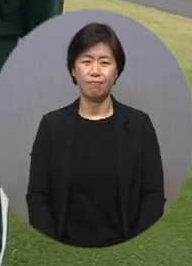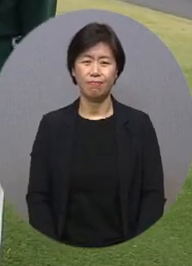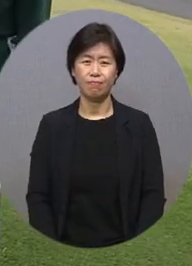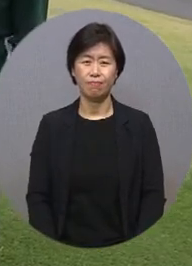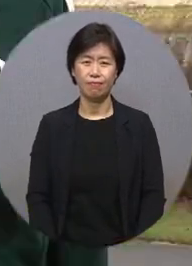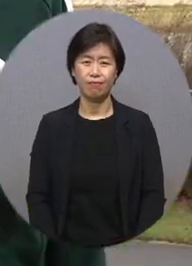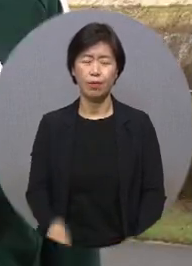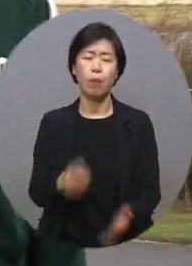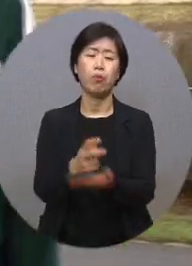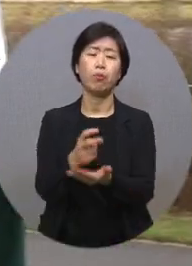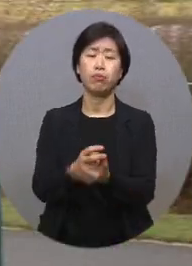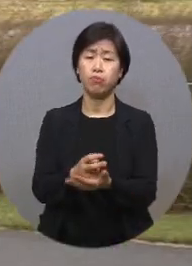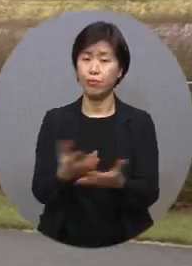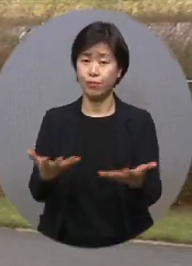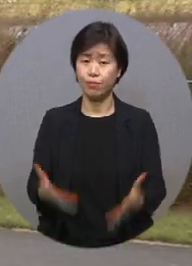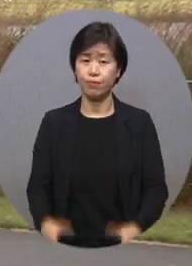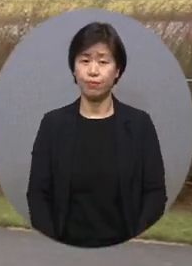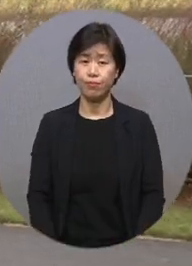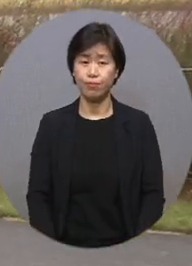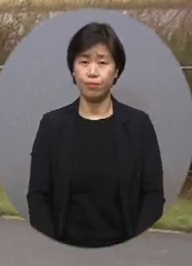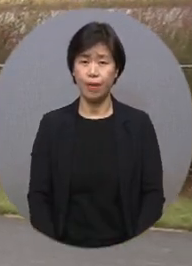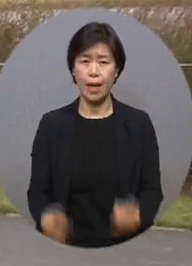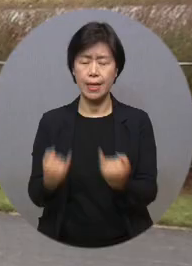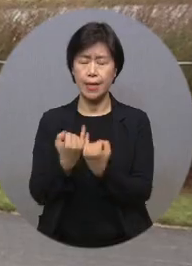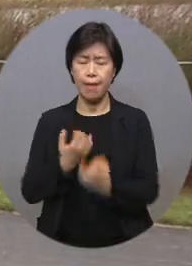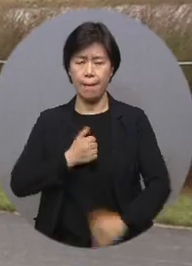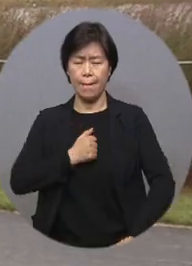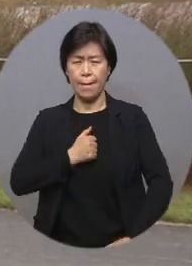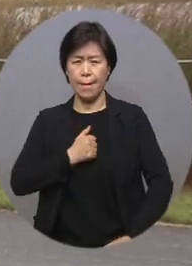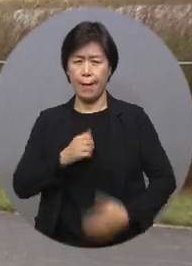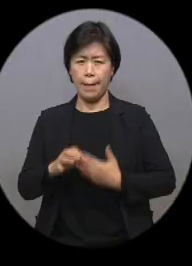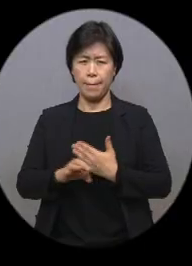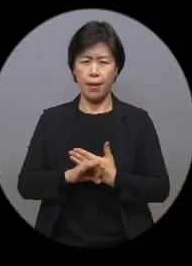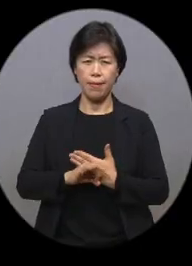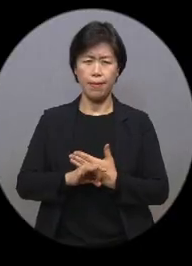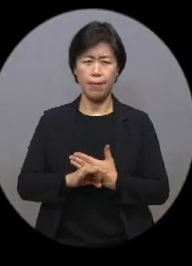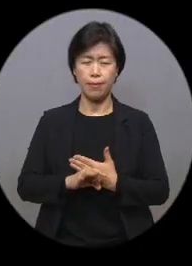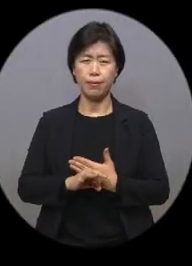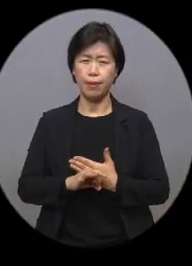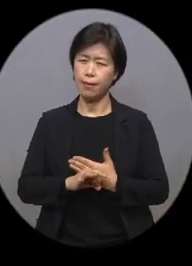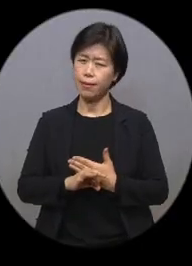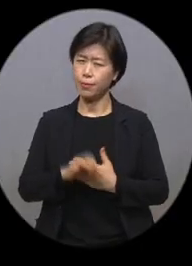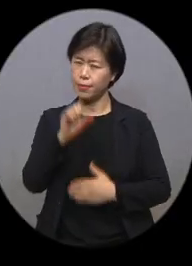이거 룰이야, 룰. 여자 하늘 품은 온유를 서리내는다는 거 모르나? 그러니까. 총 맞아요.